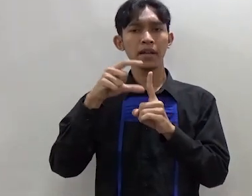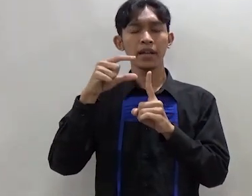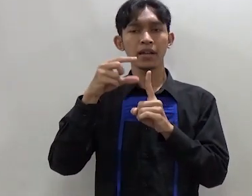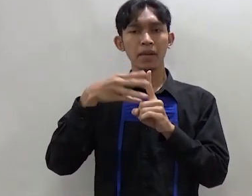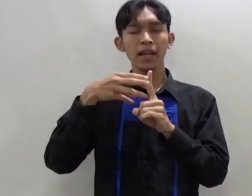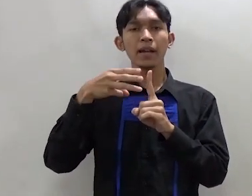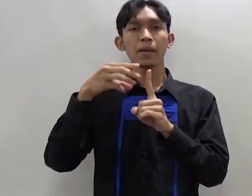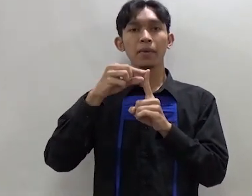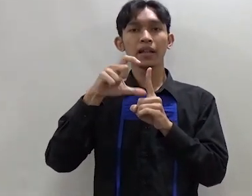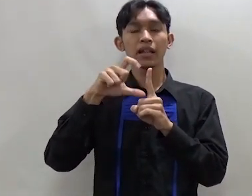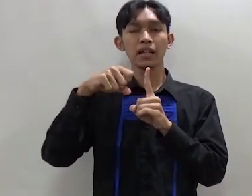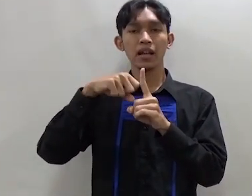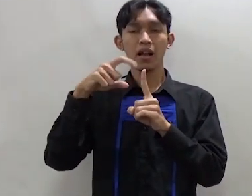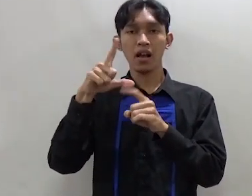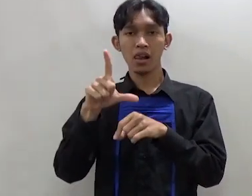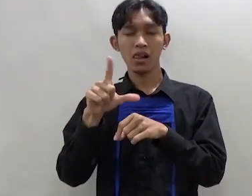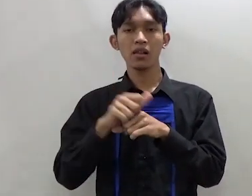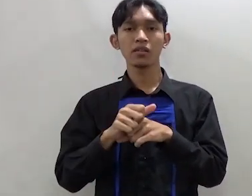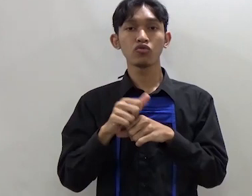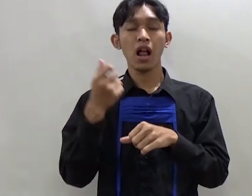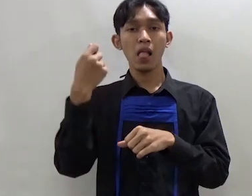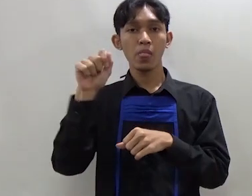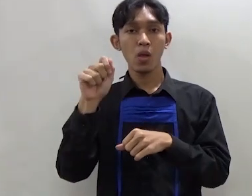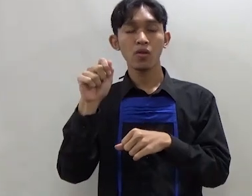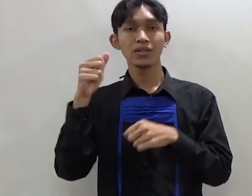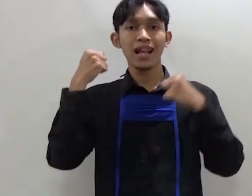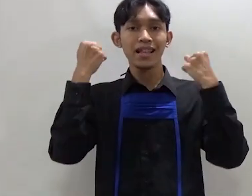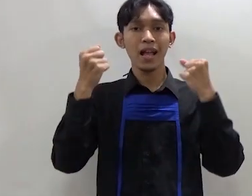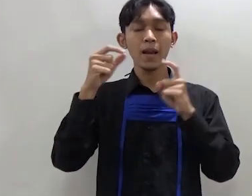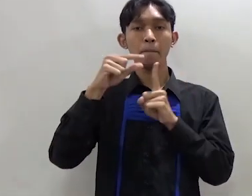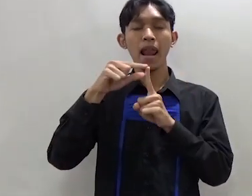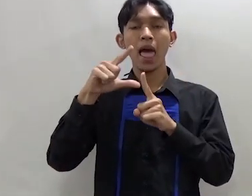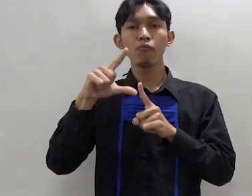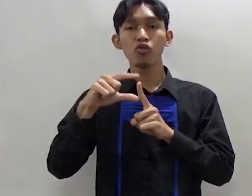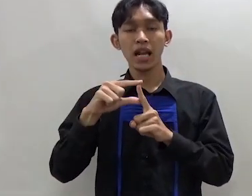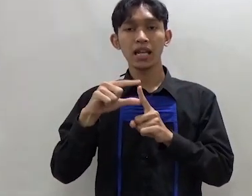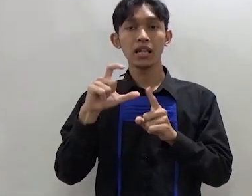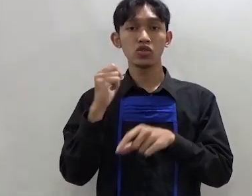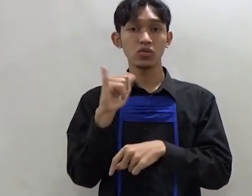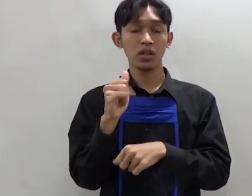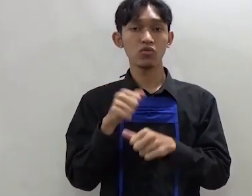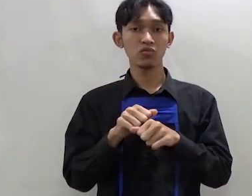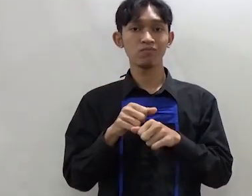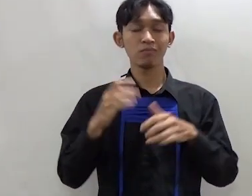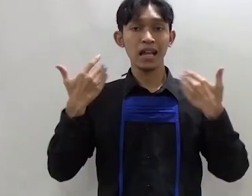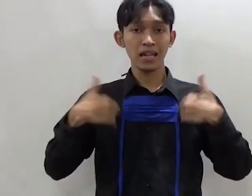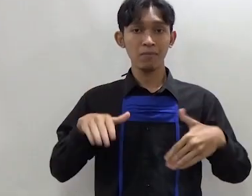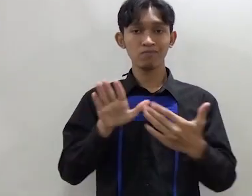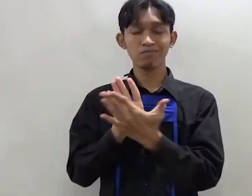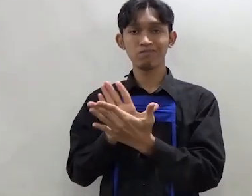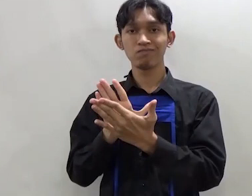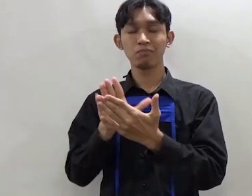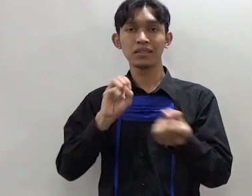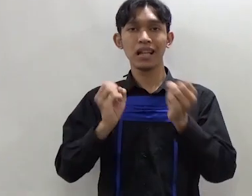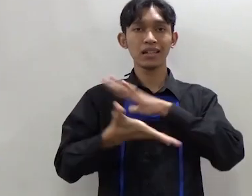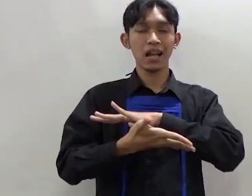dari Dinkes atau Dinas Kesehatan Bantul, dan Rumah Sakit Panti Rahayu mendapat tambahan 20 RDT dari